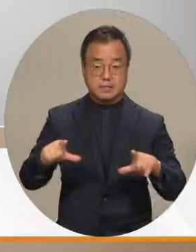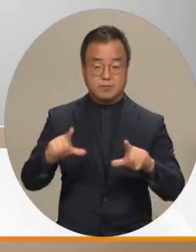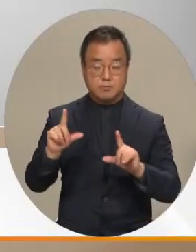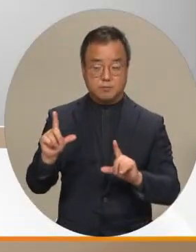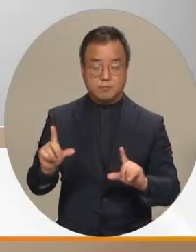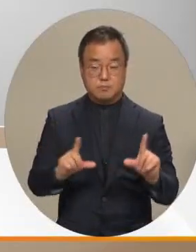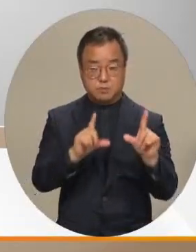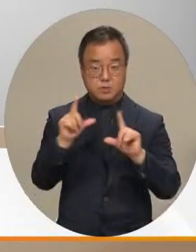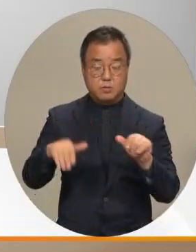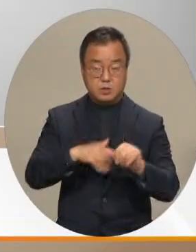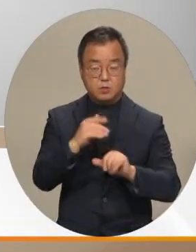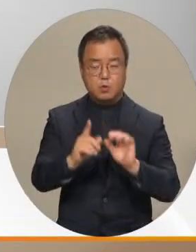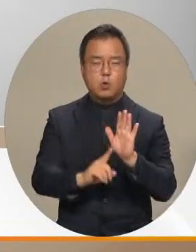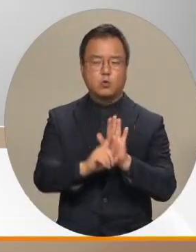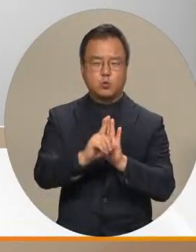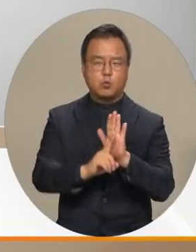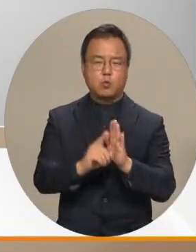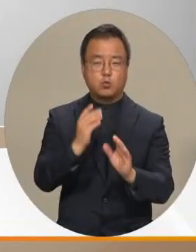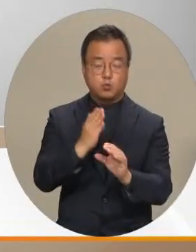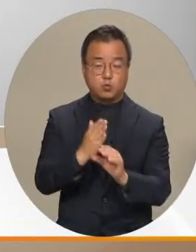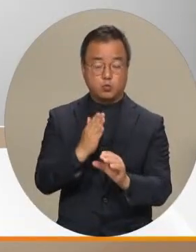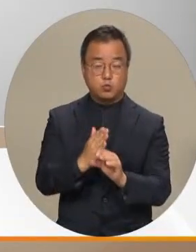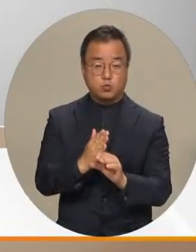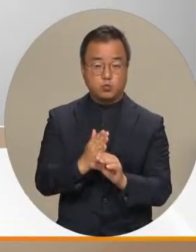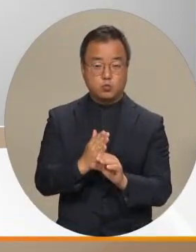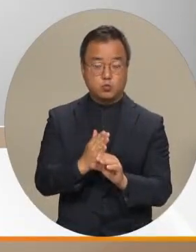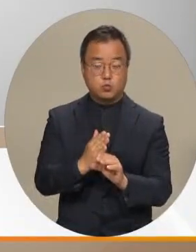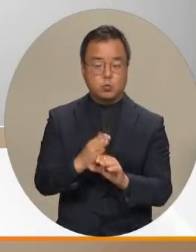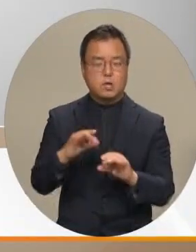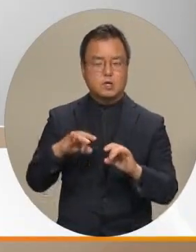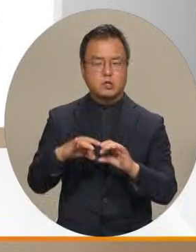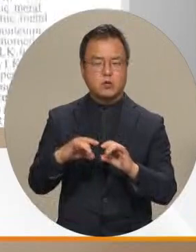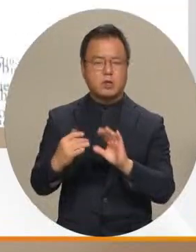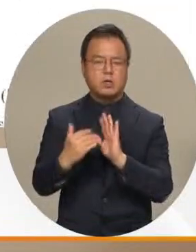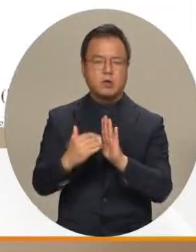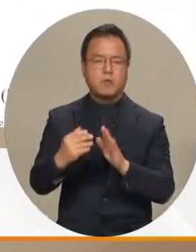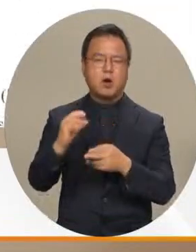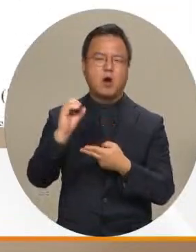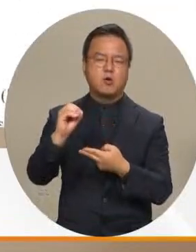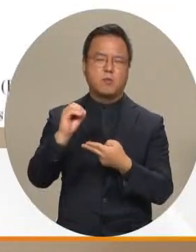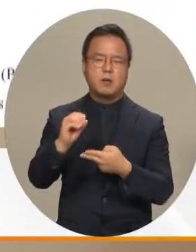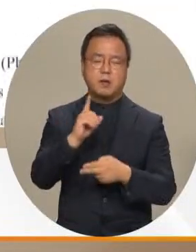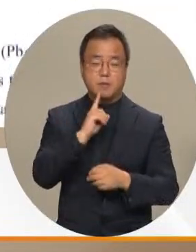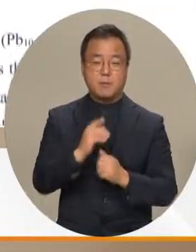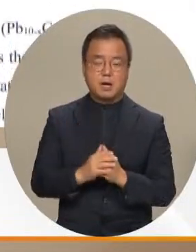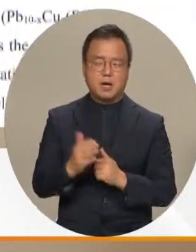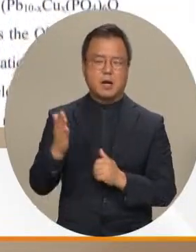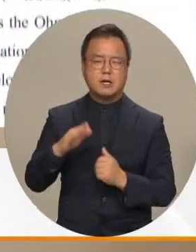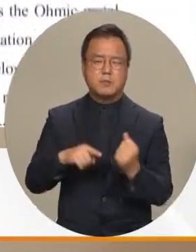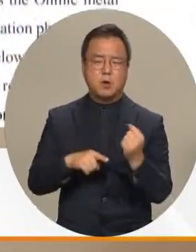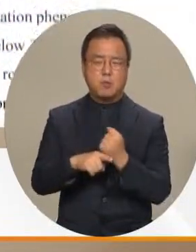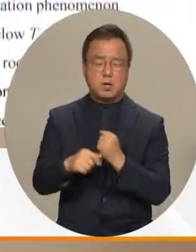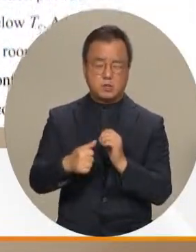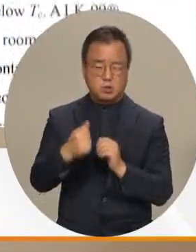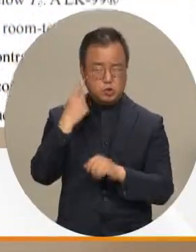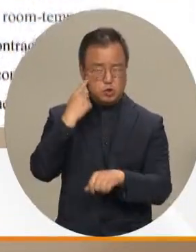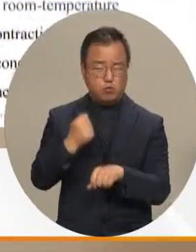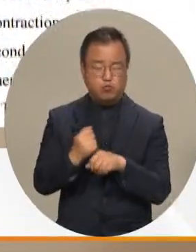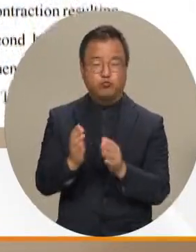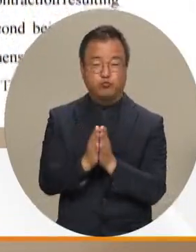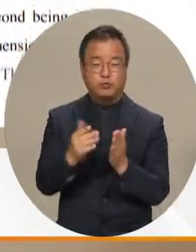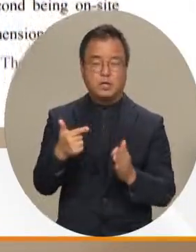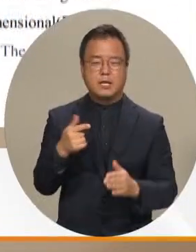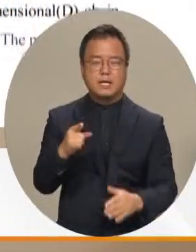상압에서 초전도 현상을 보인다는 사실 때문입니다 그러나 아쉽게도 유명화학술지인 네이처에서는이 lk99가